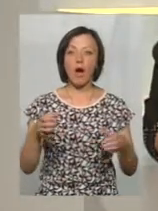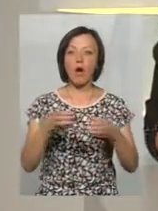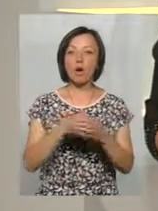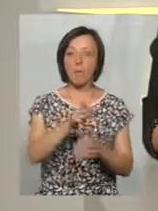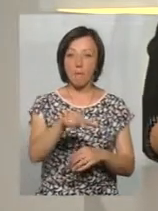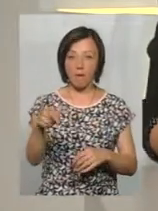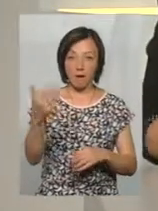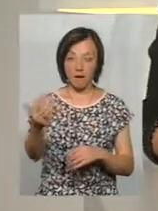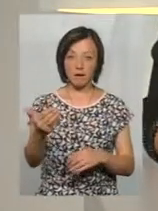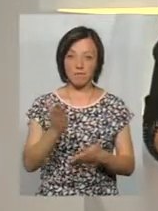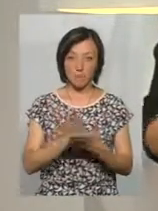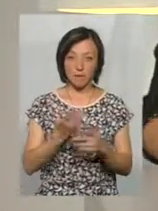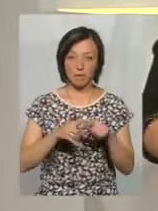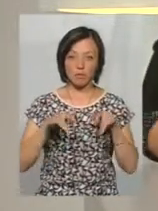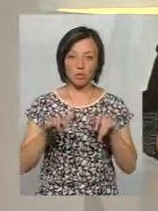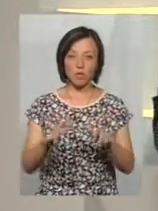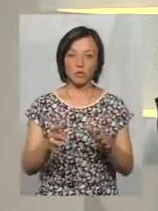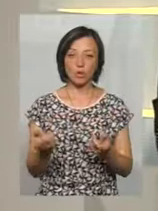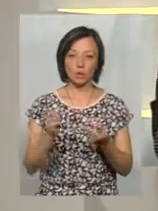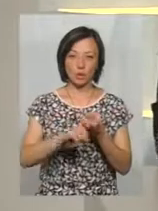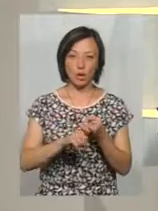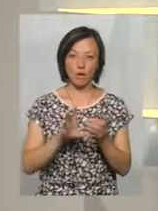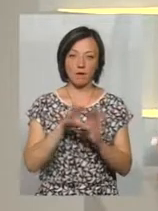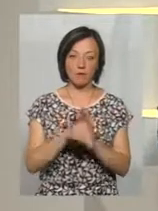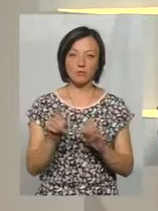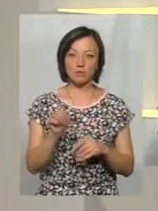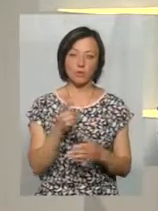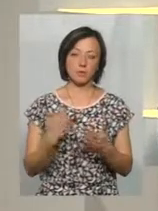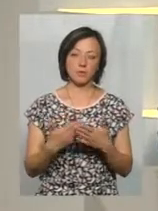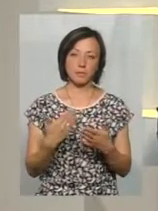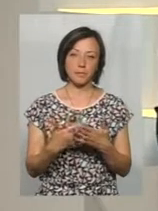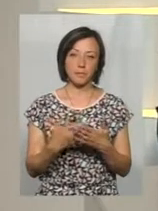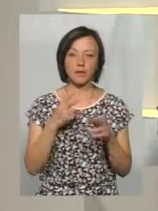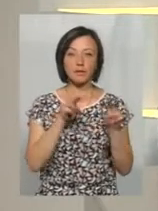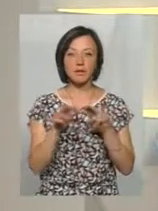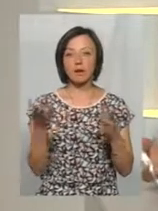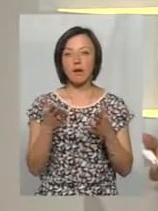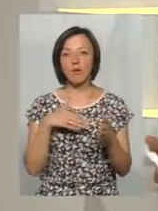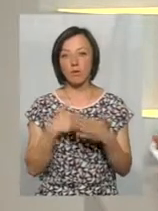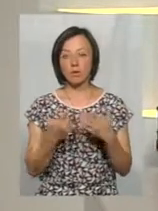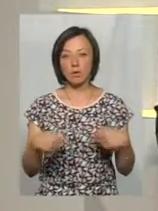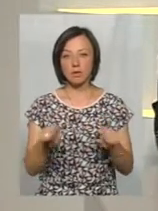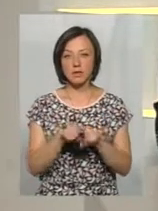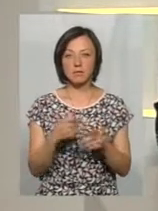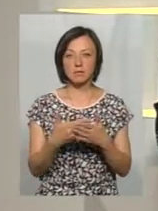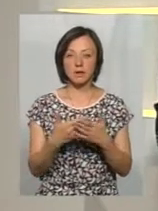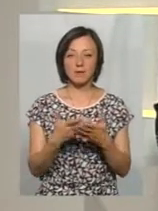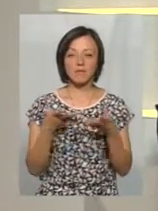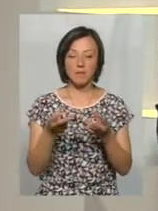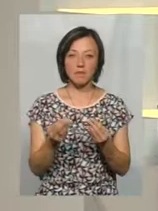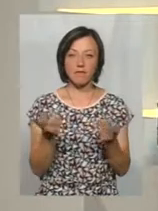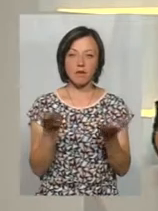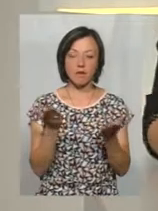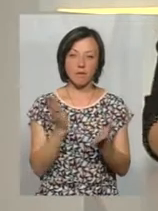має в цей процес там долучатись, аби там дивитися, яка громадська організація, до прикладу, який вплив